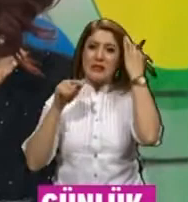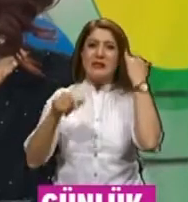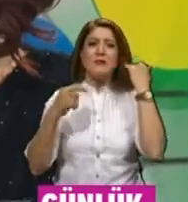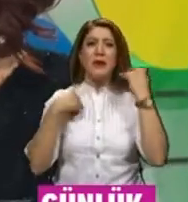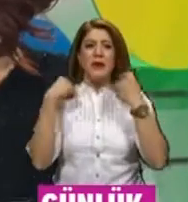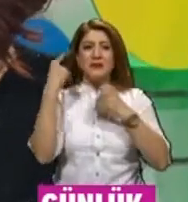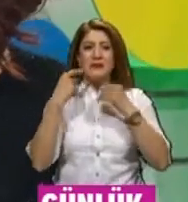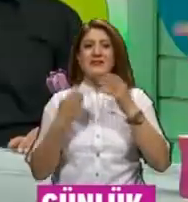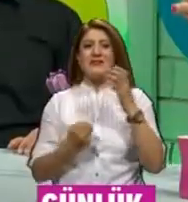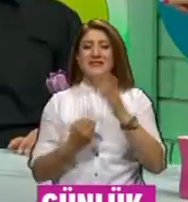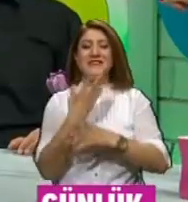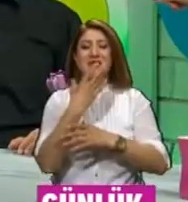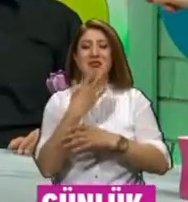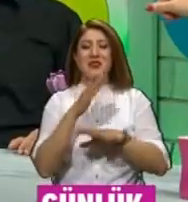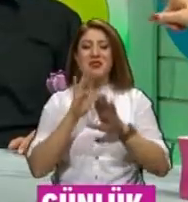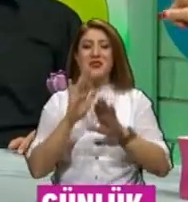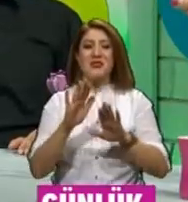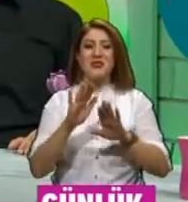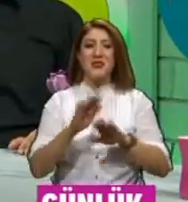çıkaracağım.